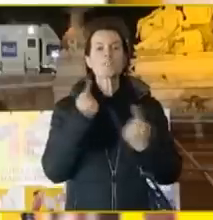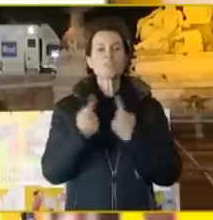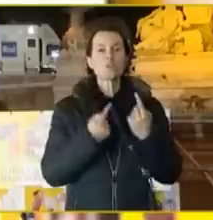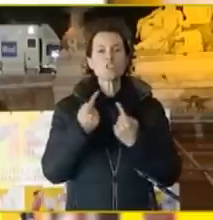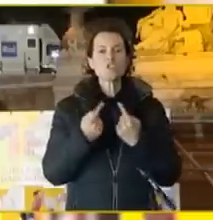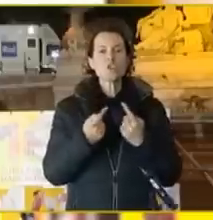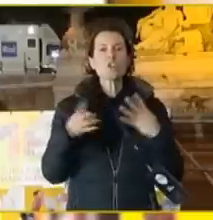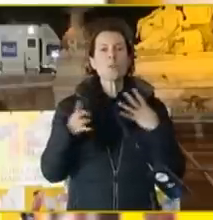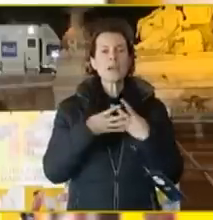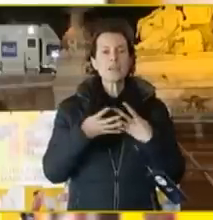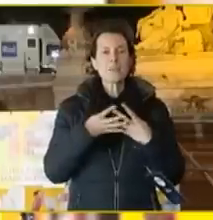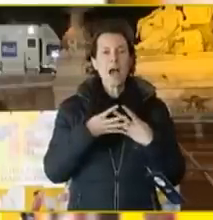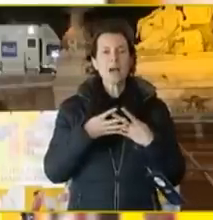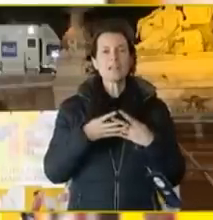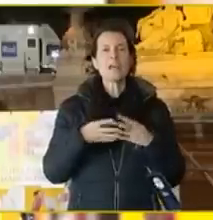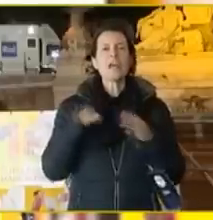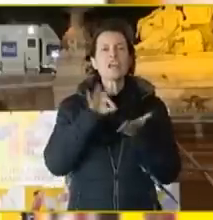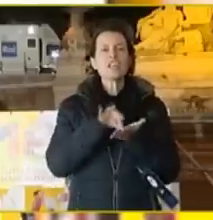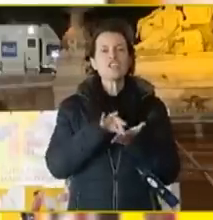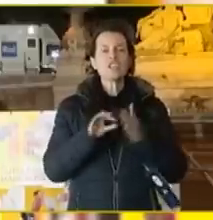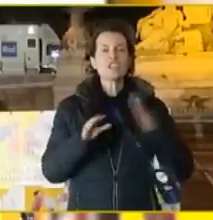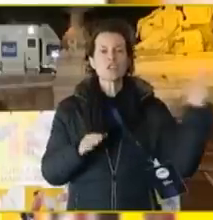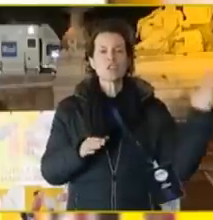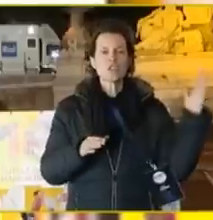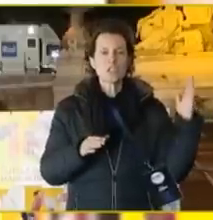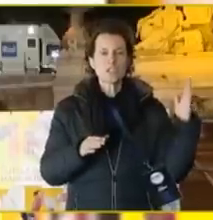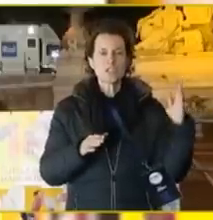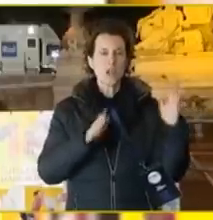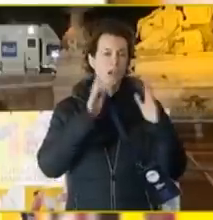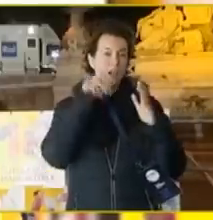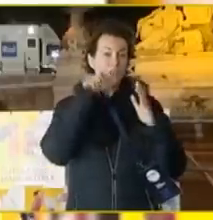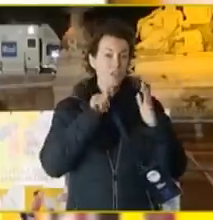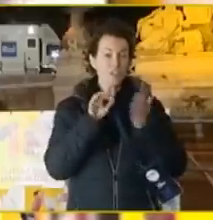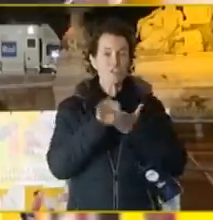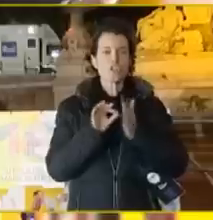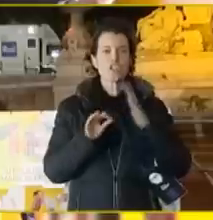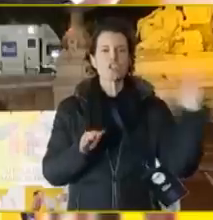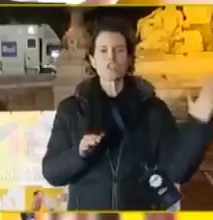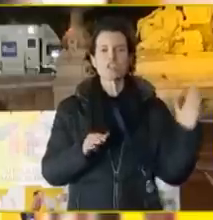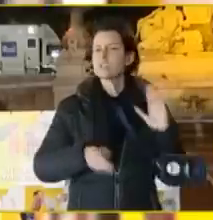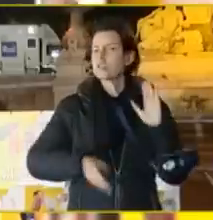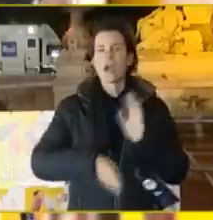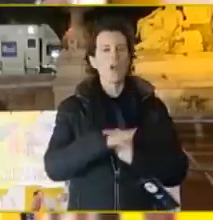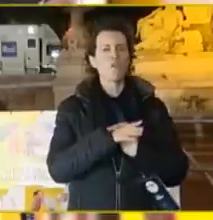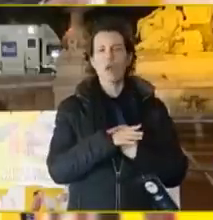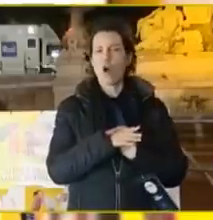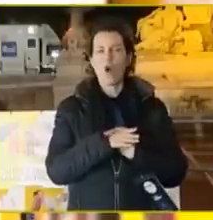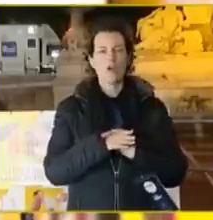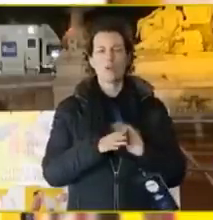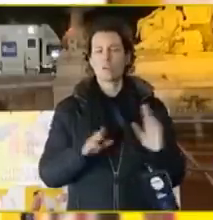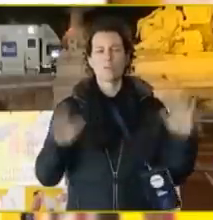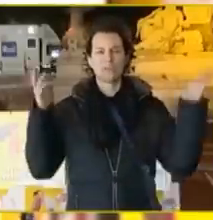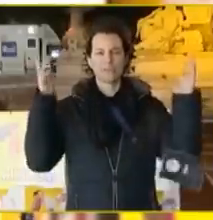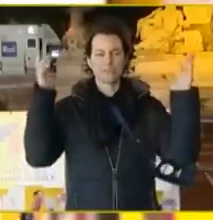fortuna, il centro-sinistra o il presunto centro-sinistra è fuori combattimento per quanto ci